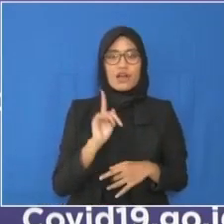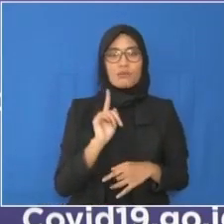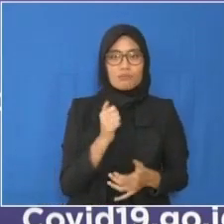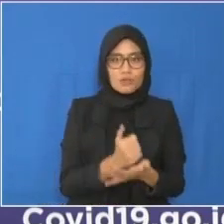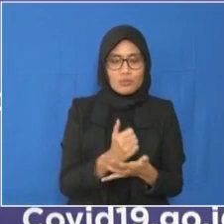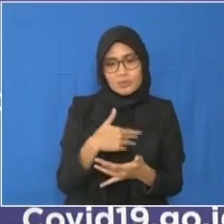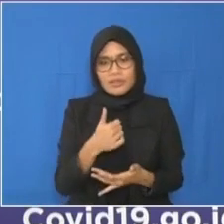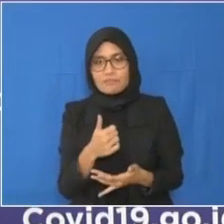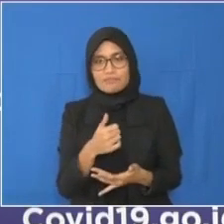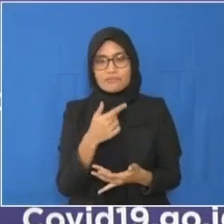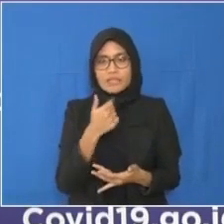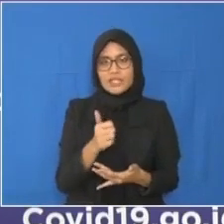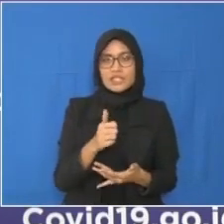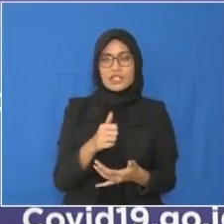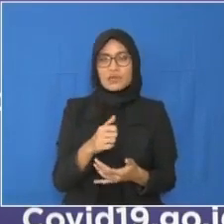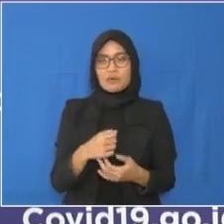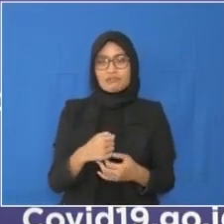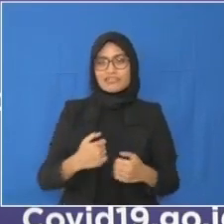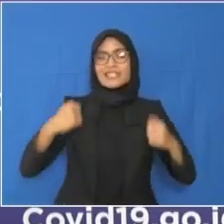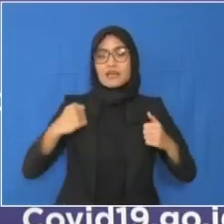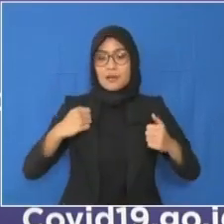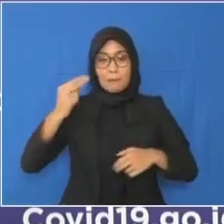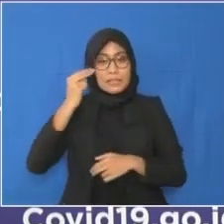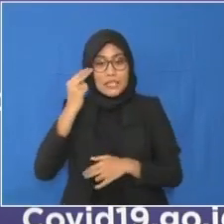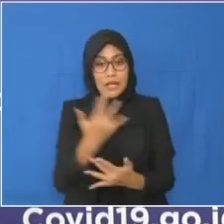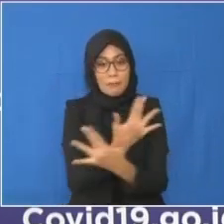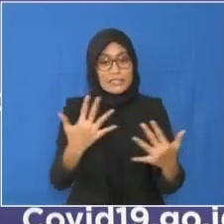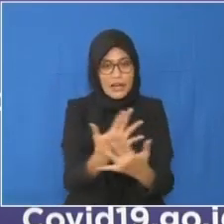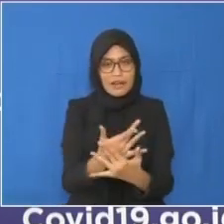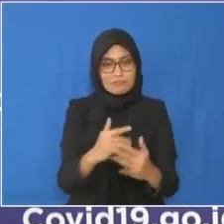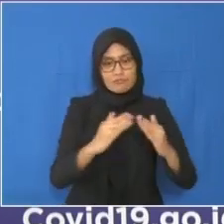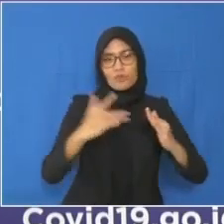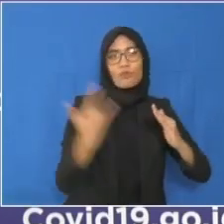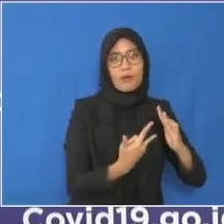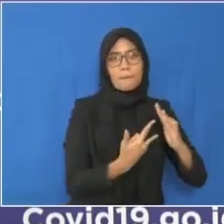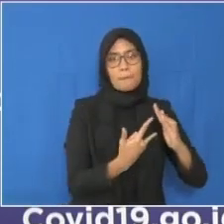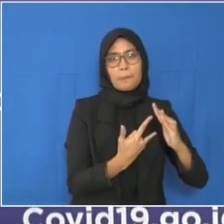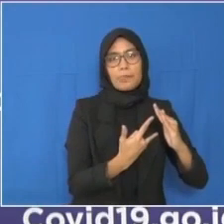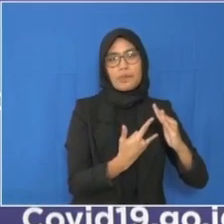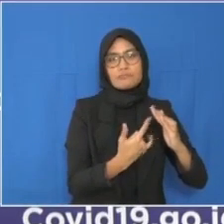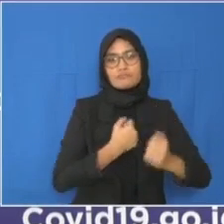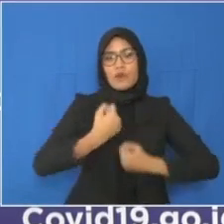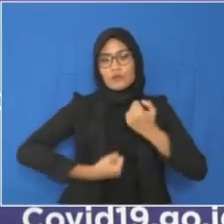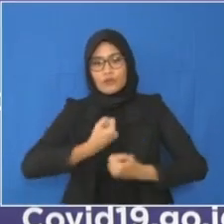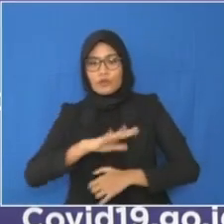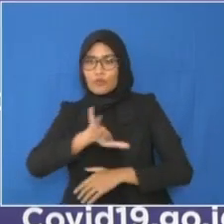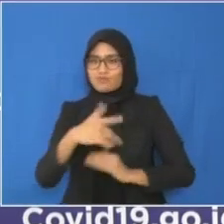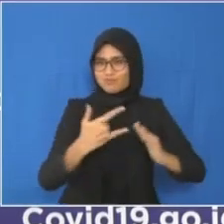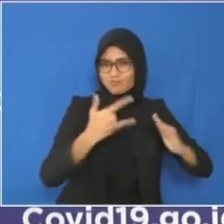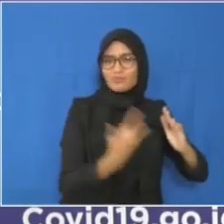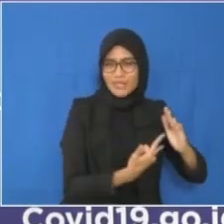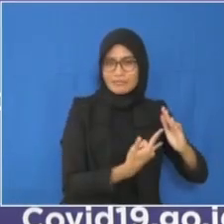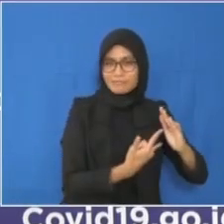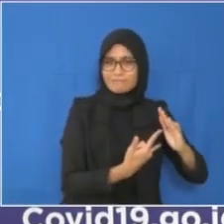memantapkan kita untuk menjaga semua masyarakat tetap berada di rumah produktif dari rumahnya